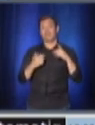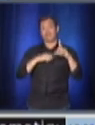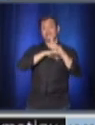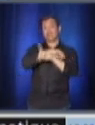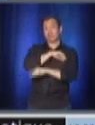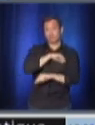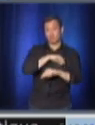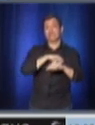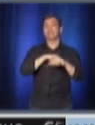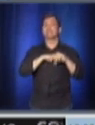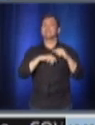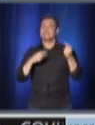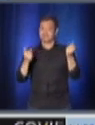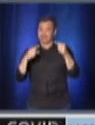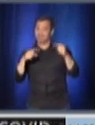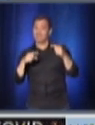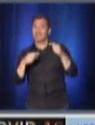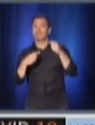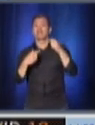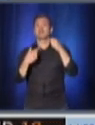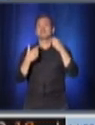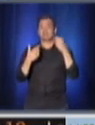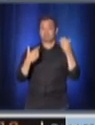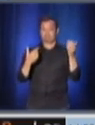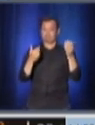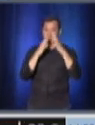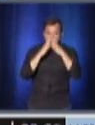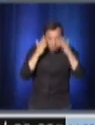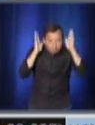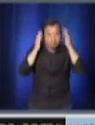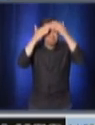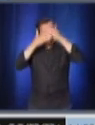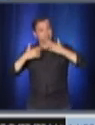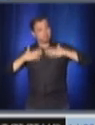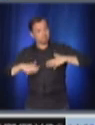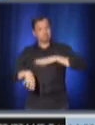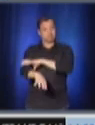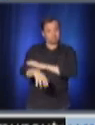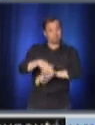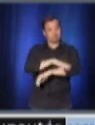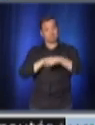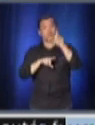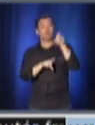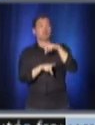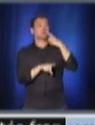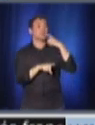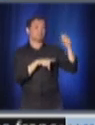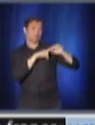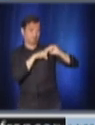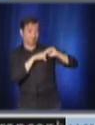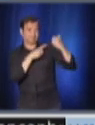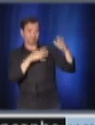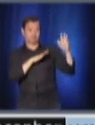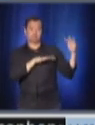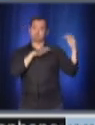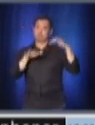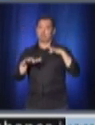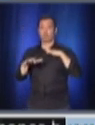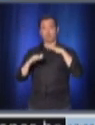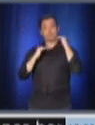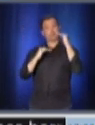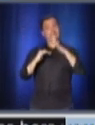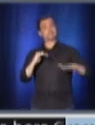la combinaison des gens de la Croix-Rouge et du personnel qui est en entraînement dans nos PAB. Alors, c'est 4